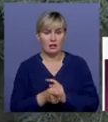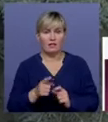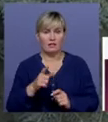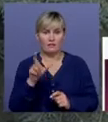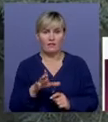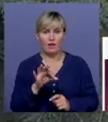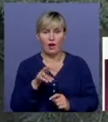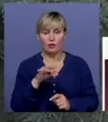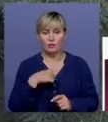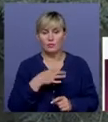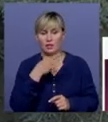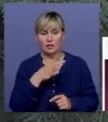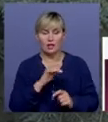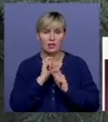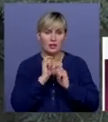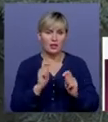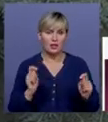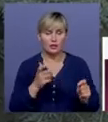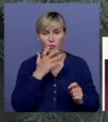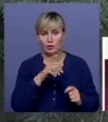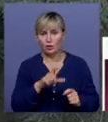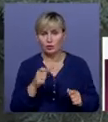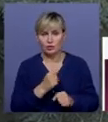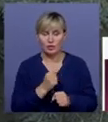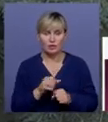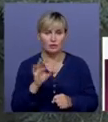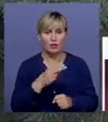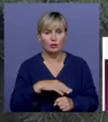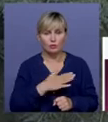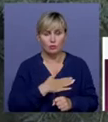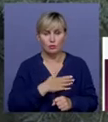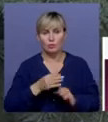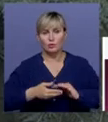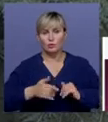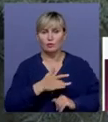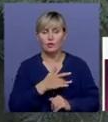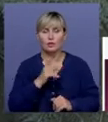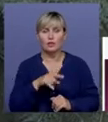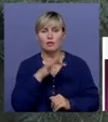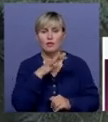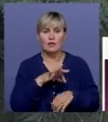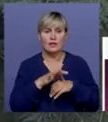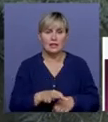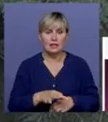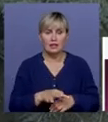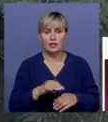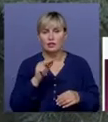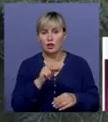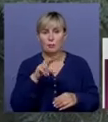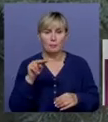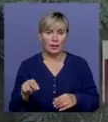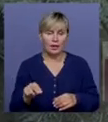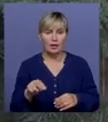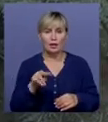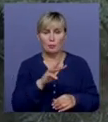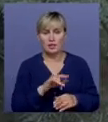потому что мне нравится дарить тепло людям делаю все от души по зову сердца даже во время введения в стране чрезвычайного положения